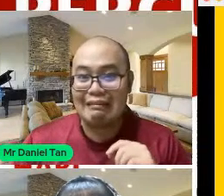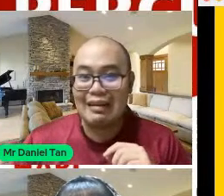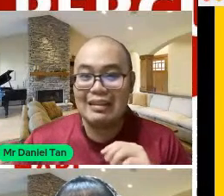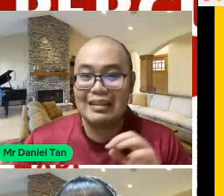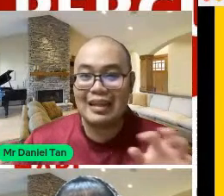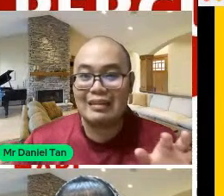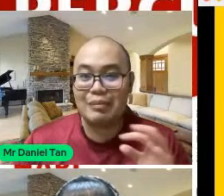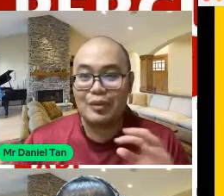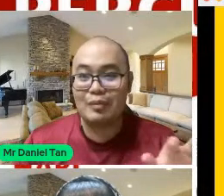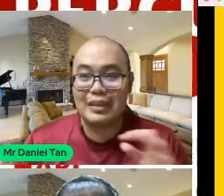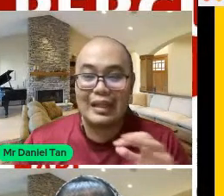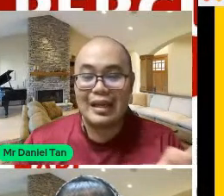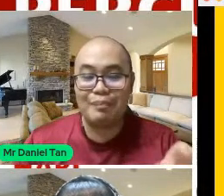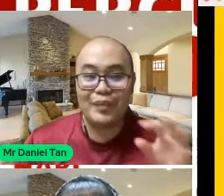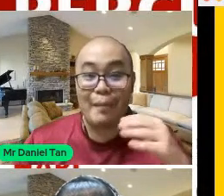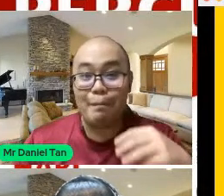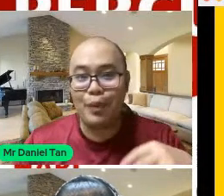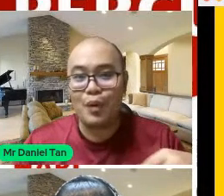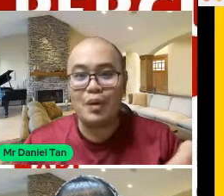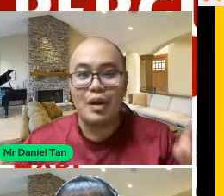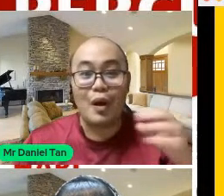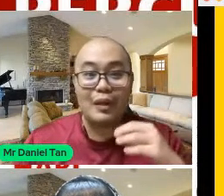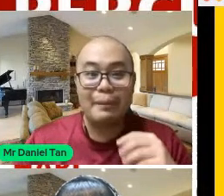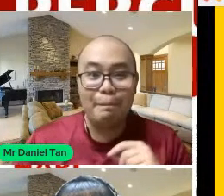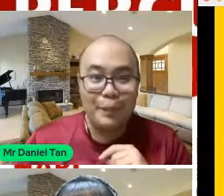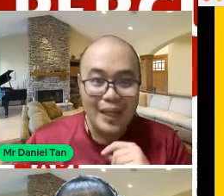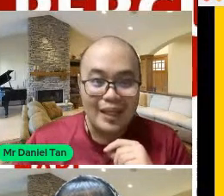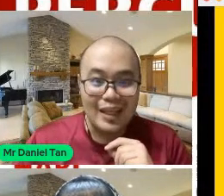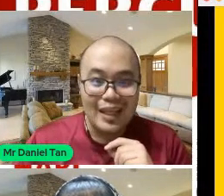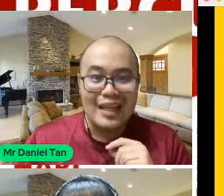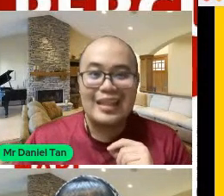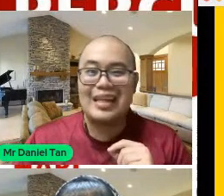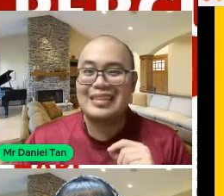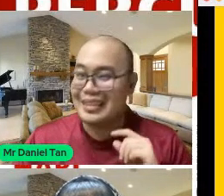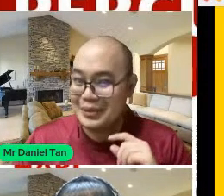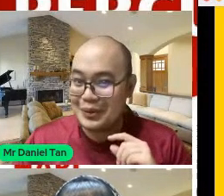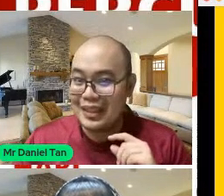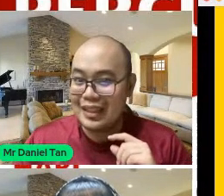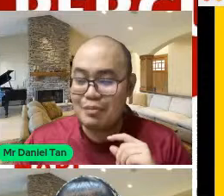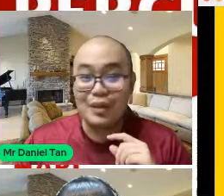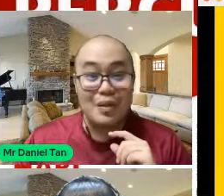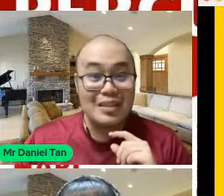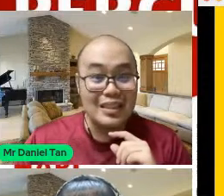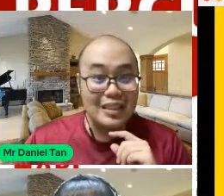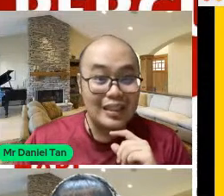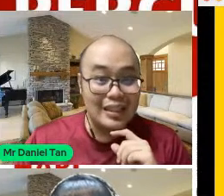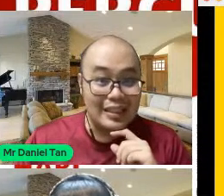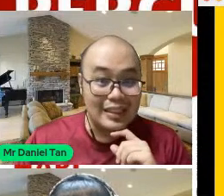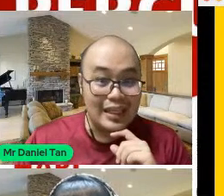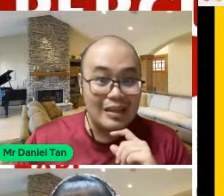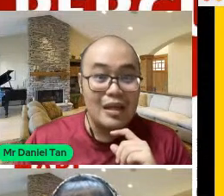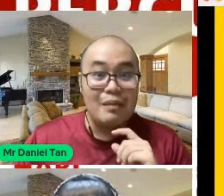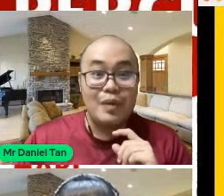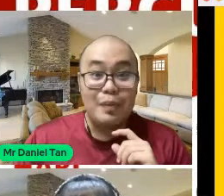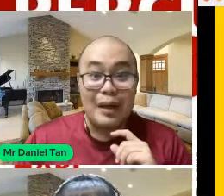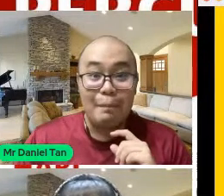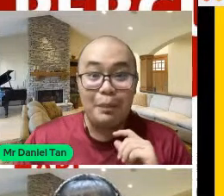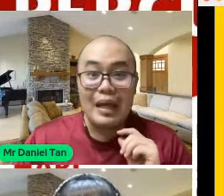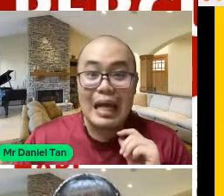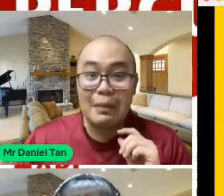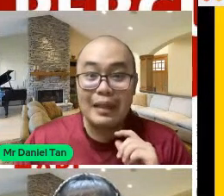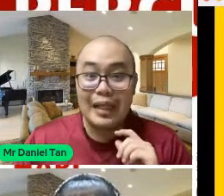anda semua sekarang kita bertalam tempo Olympic dan cigu ingin berkongsi dengan anda